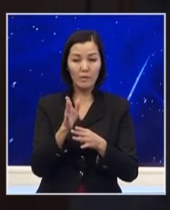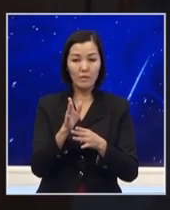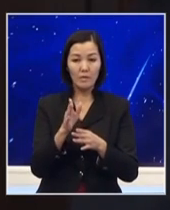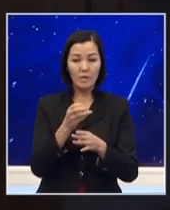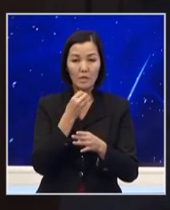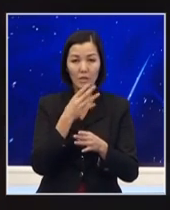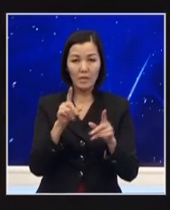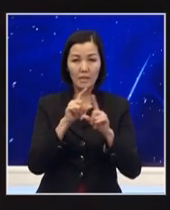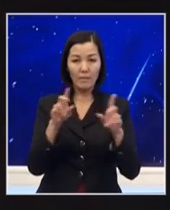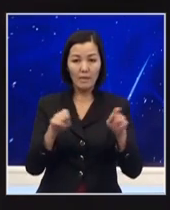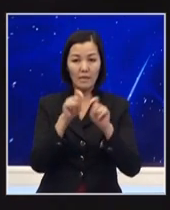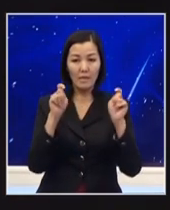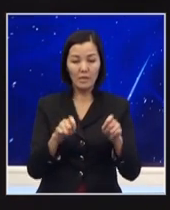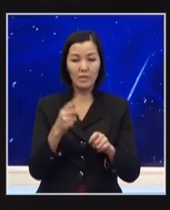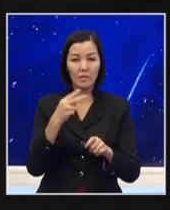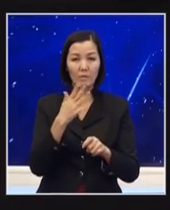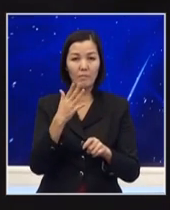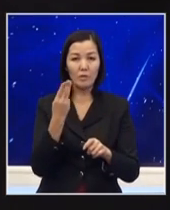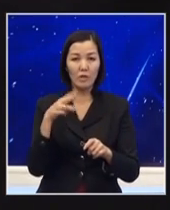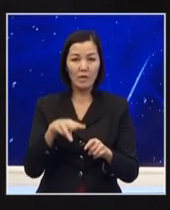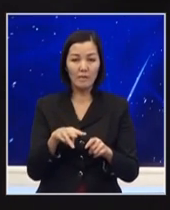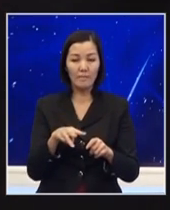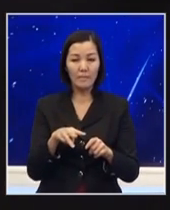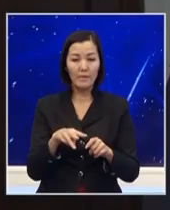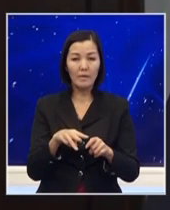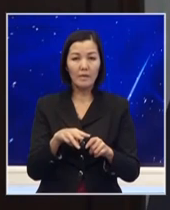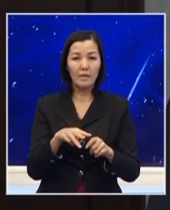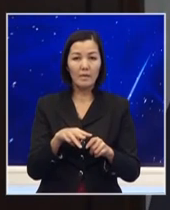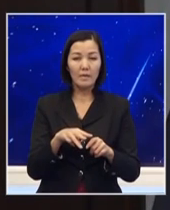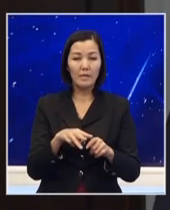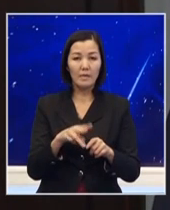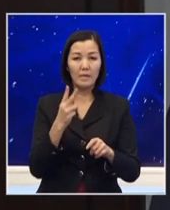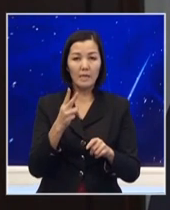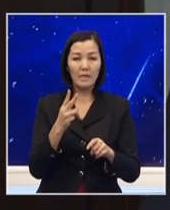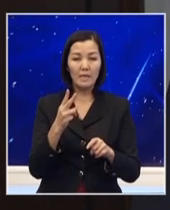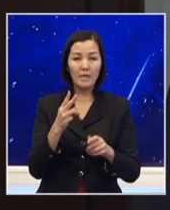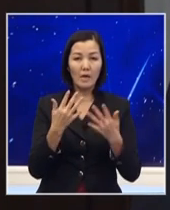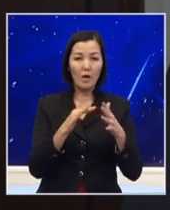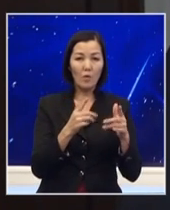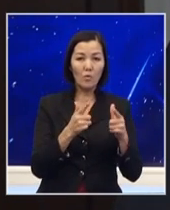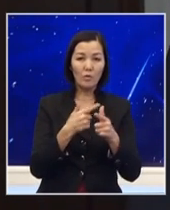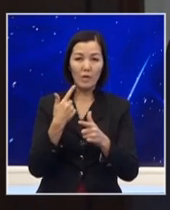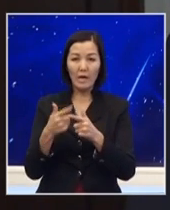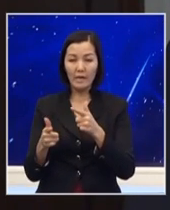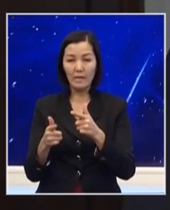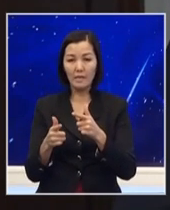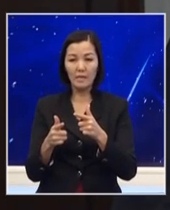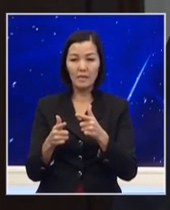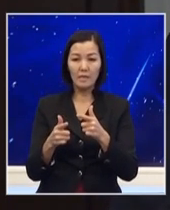жақсы объектілер ашылады. 25 шақырым қазір сыра. Тополевка мен Жалаңашқа дейін. Екінші бағытта